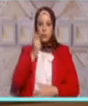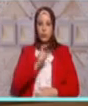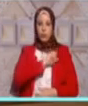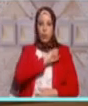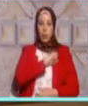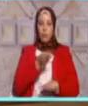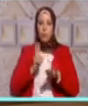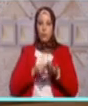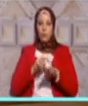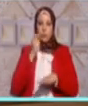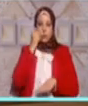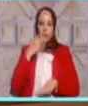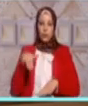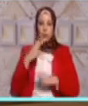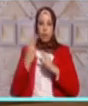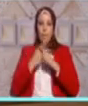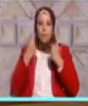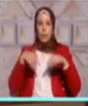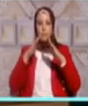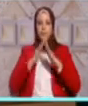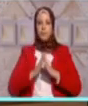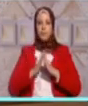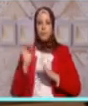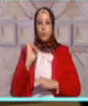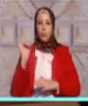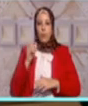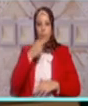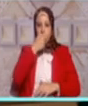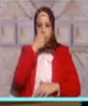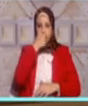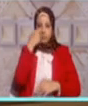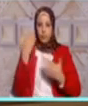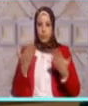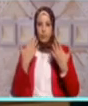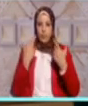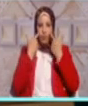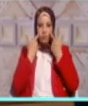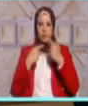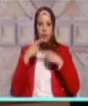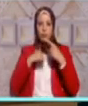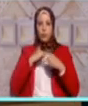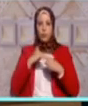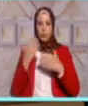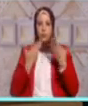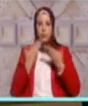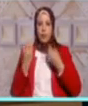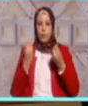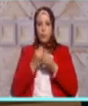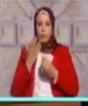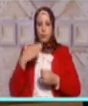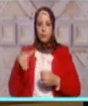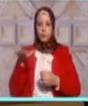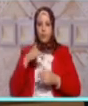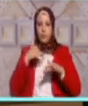هو يدرك أهمية البيئة، يدرك ما يحدث من تغير في المناخ، بسلوكه ممكن أن هو